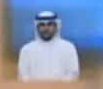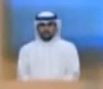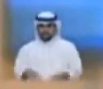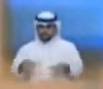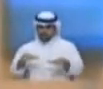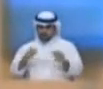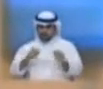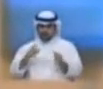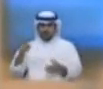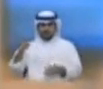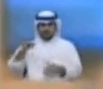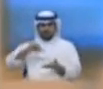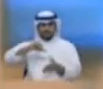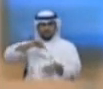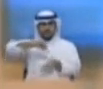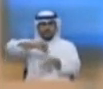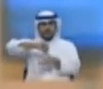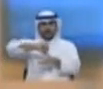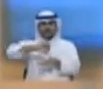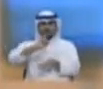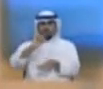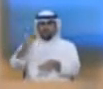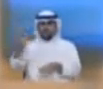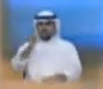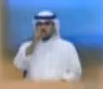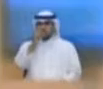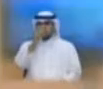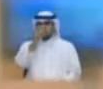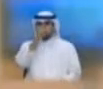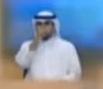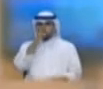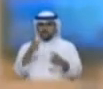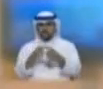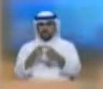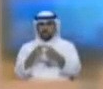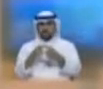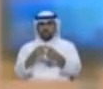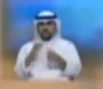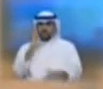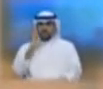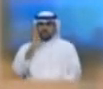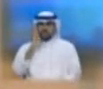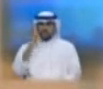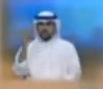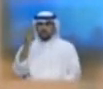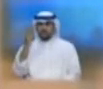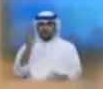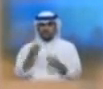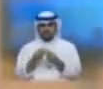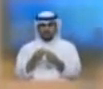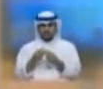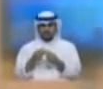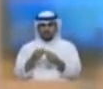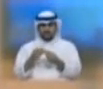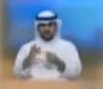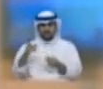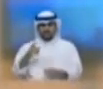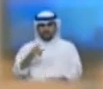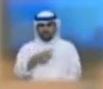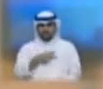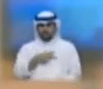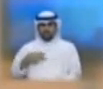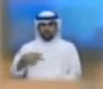اختتمت العاصمة القطرية الدوحة أعمال اجتماع الدورة 32 لمجلس وزراء الشؤون الاجتماعية في دول مجلس